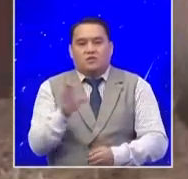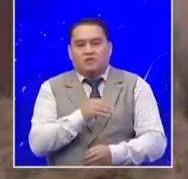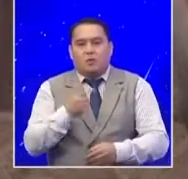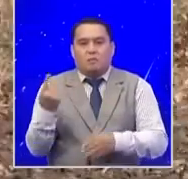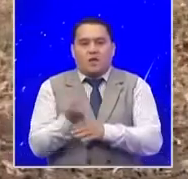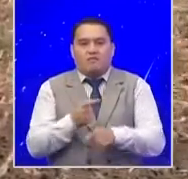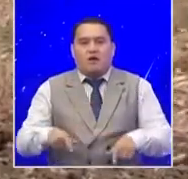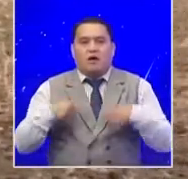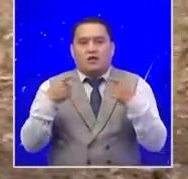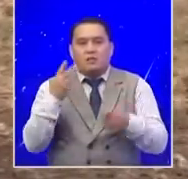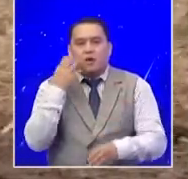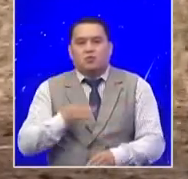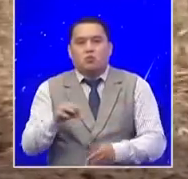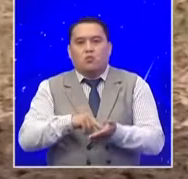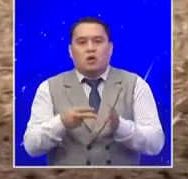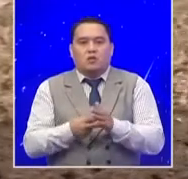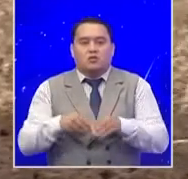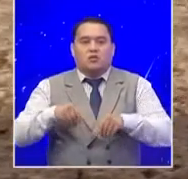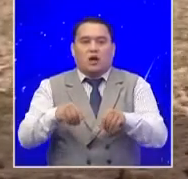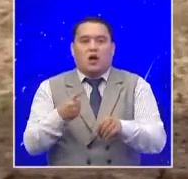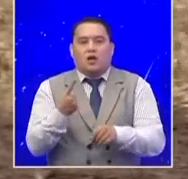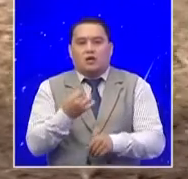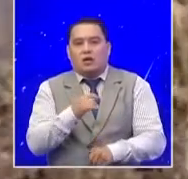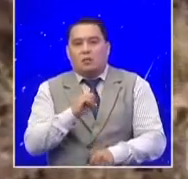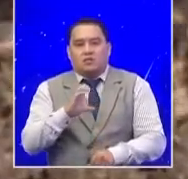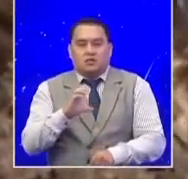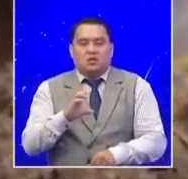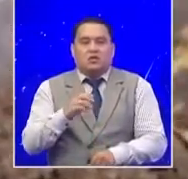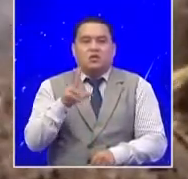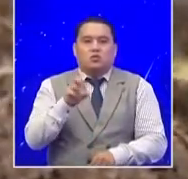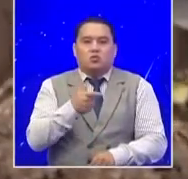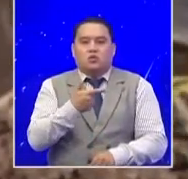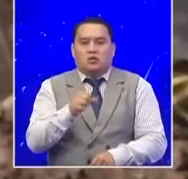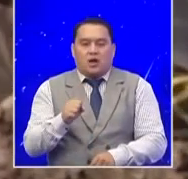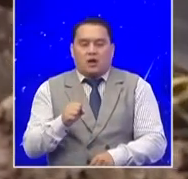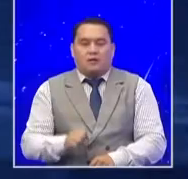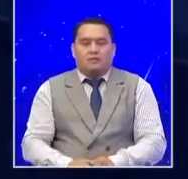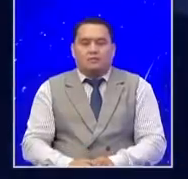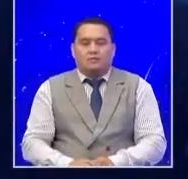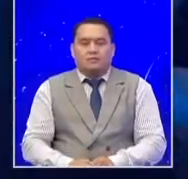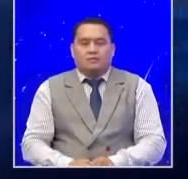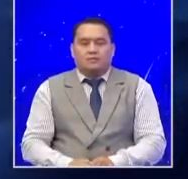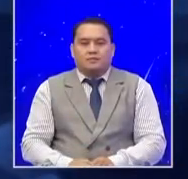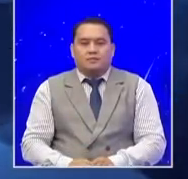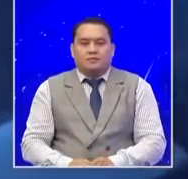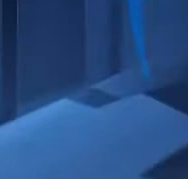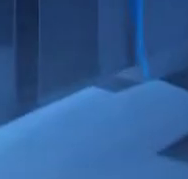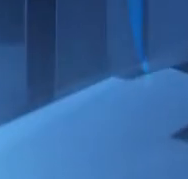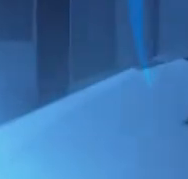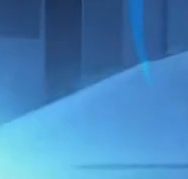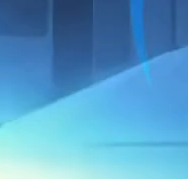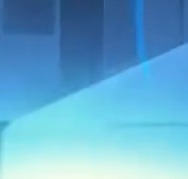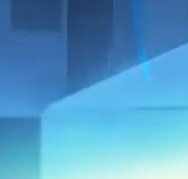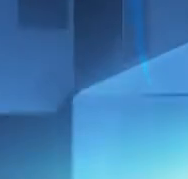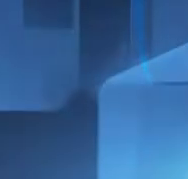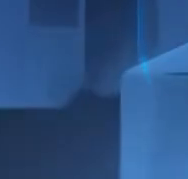первом этапе в Алматинской области планируют засеять озимым рапсом более 300 гектаров земли. Ануар Амангельдинов, Жаслан